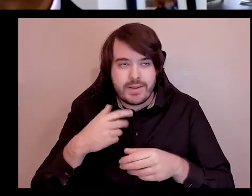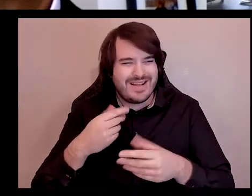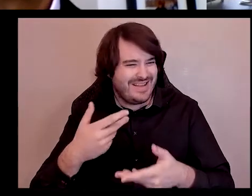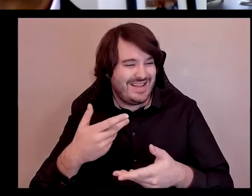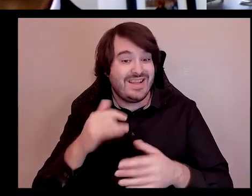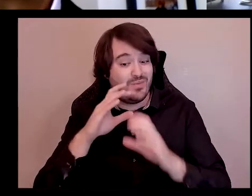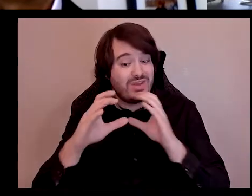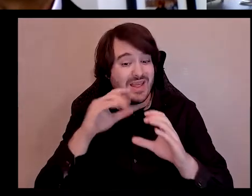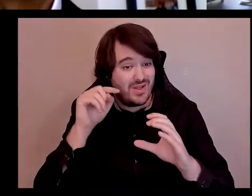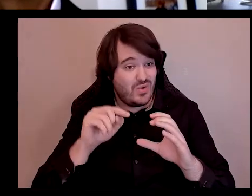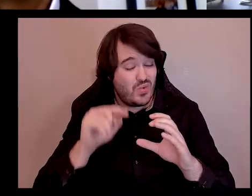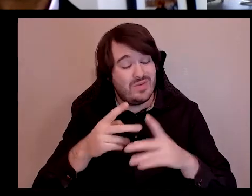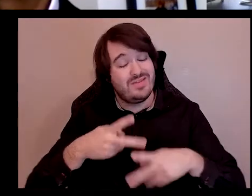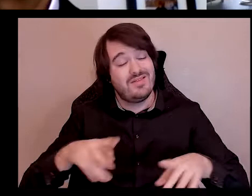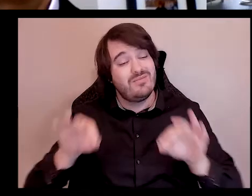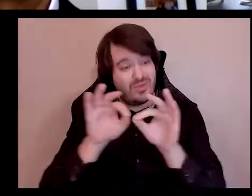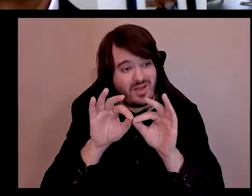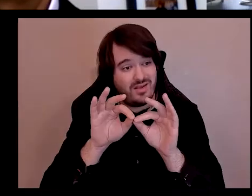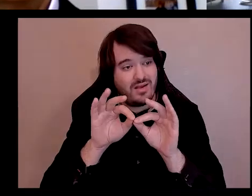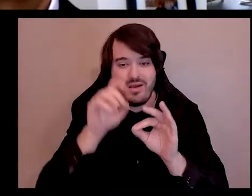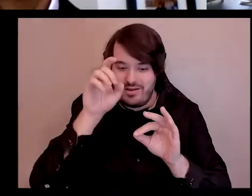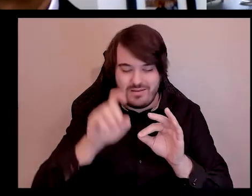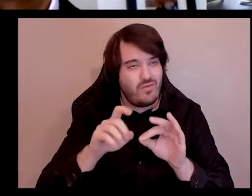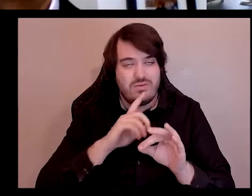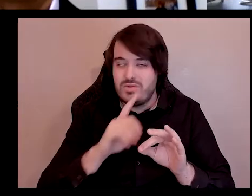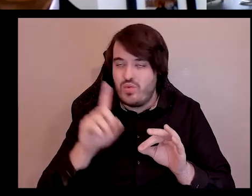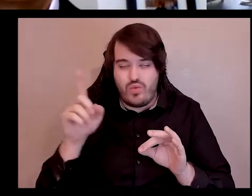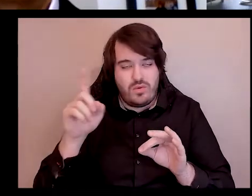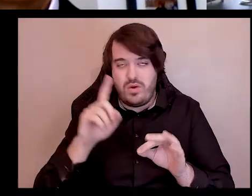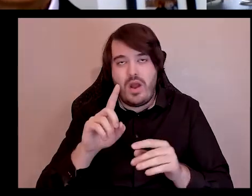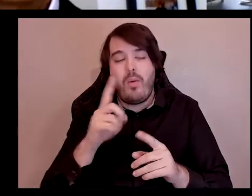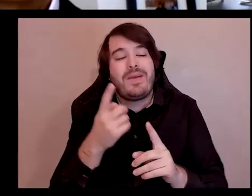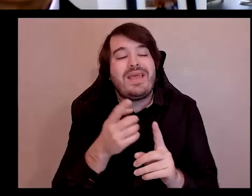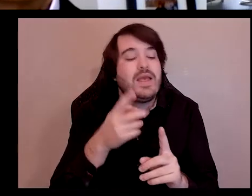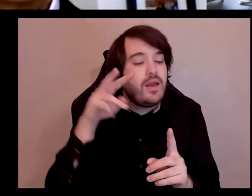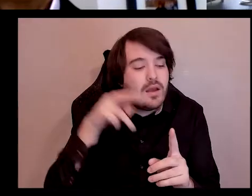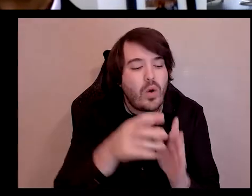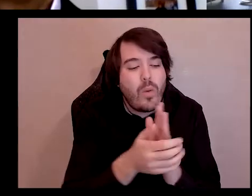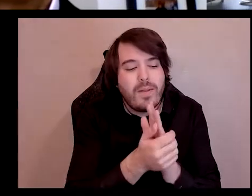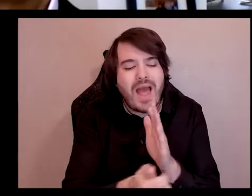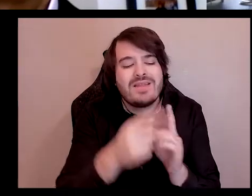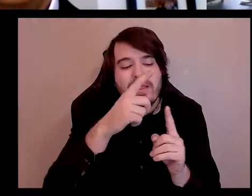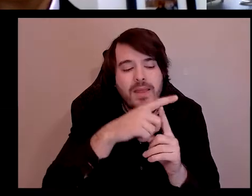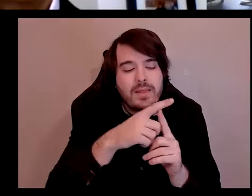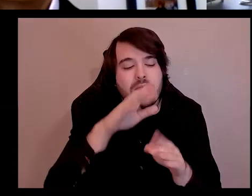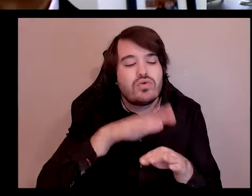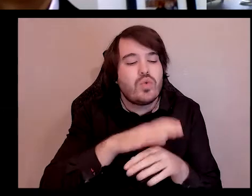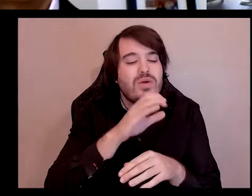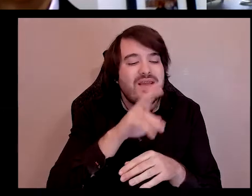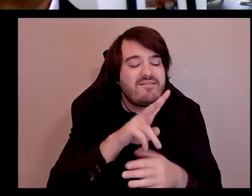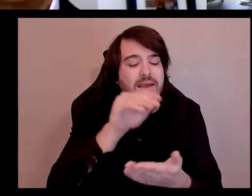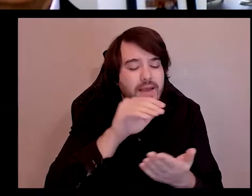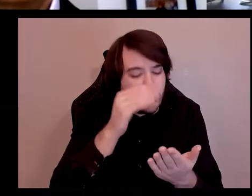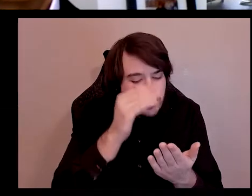CV. Donc, la communication devient un élément extrêmement important. Bien sûr que l'embauche commence